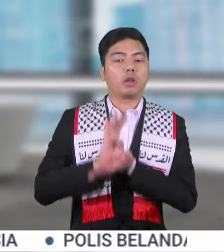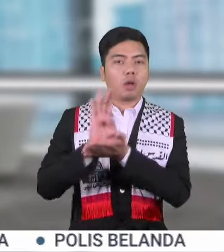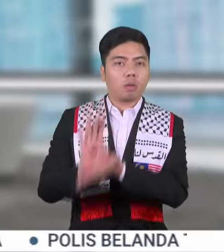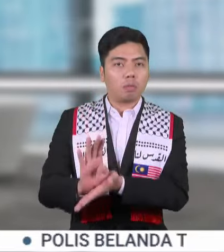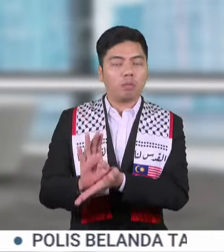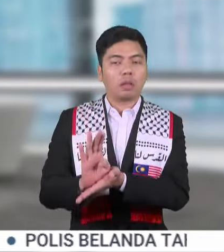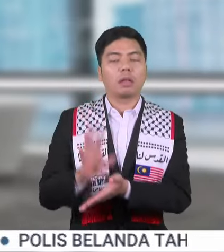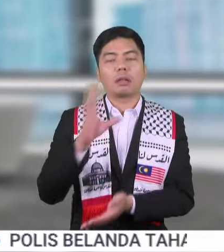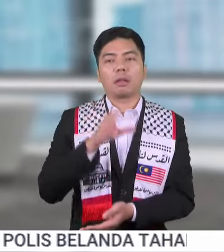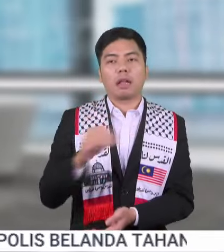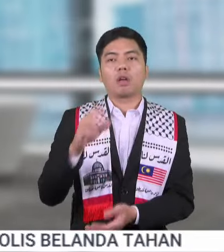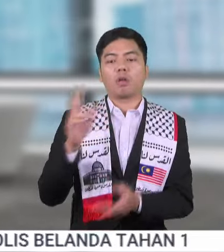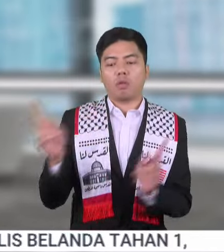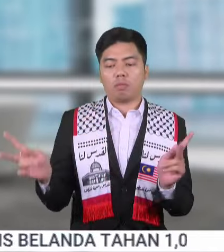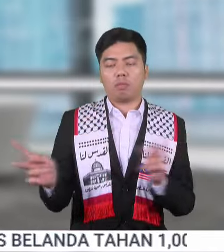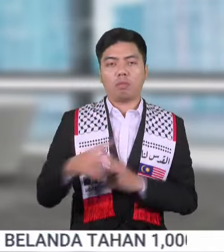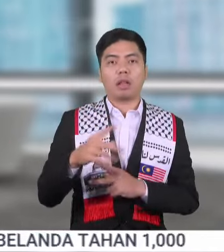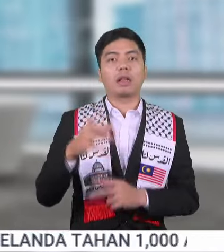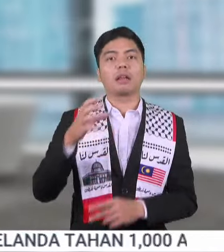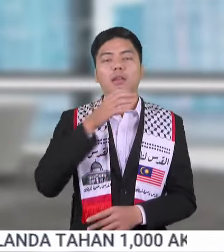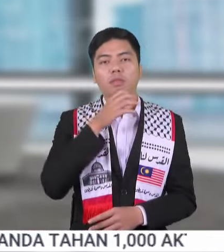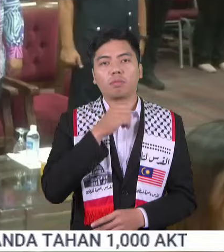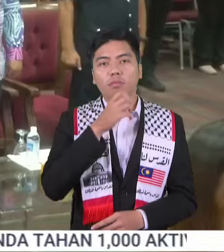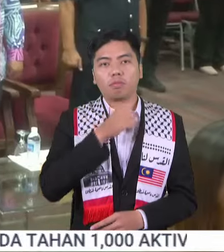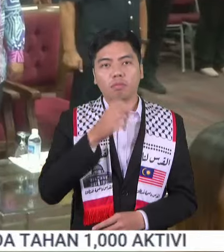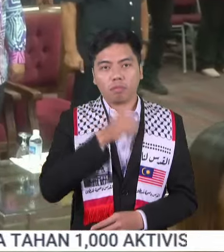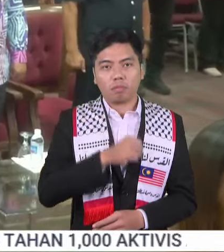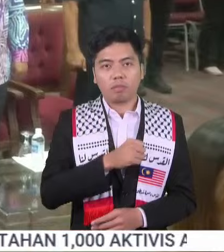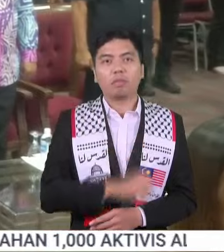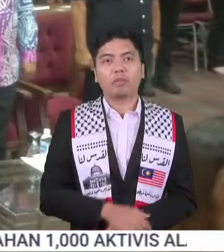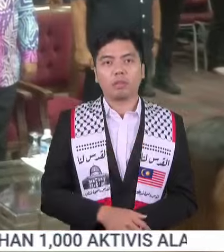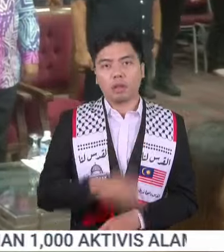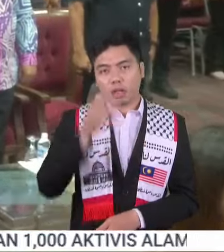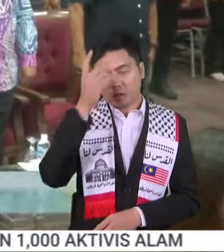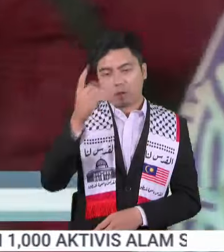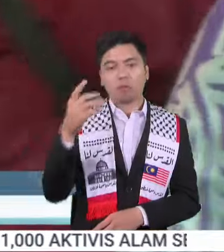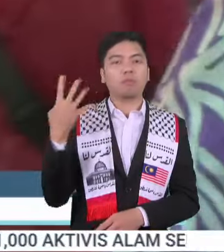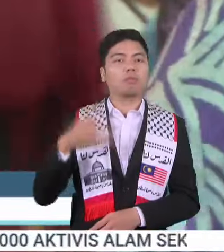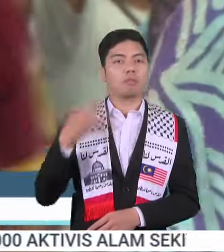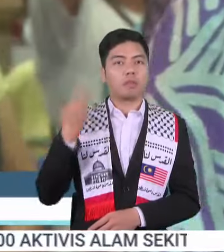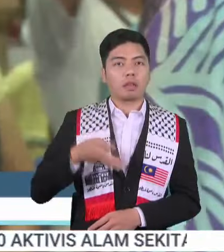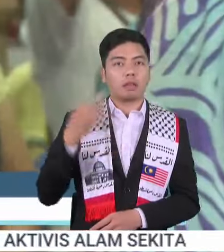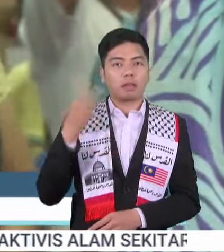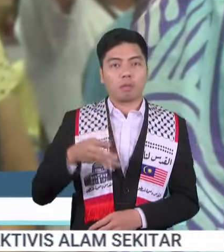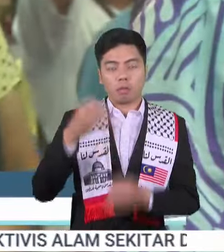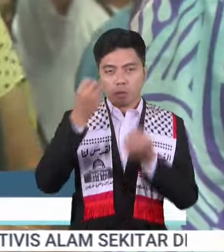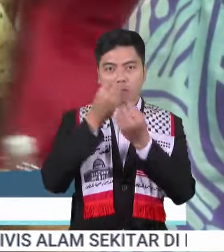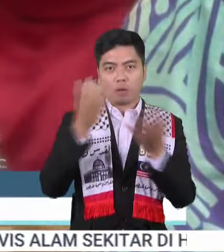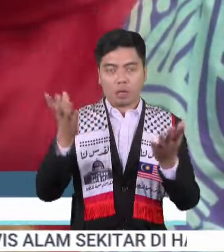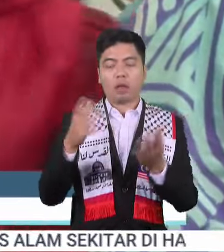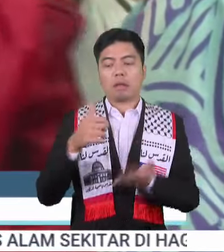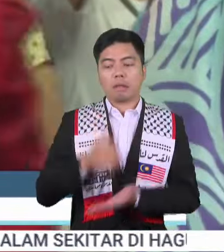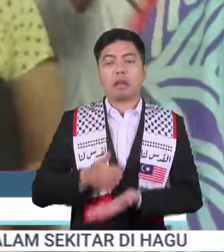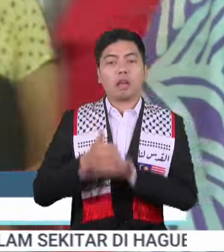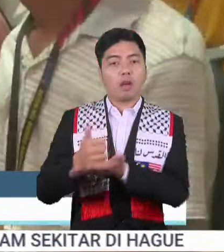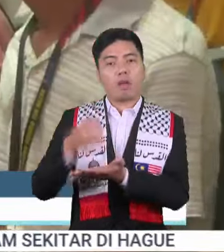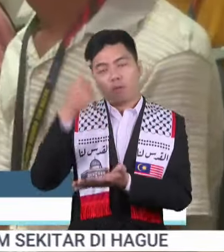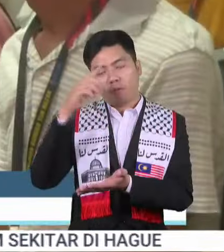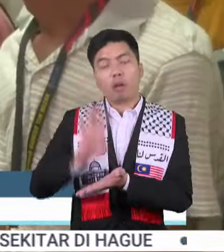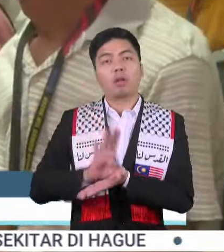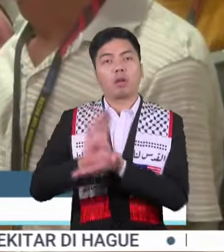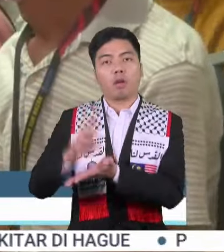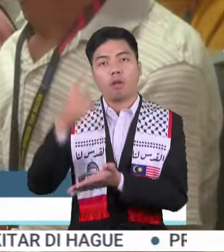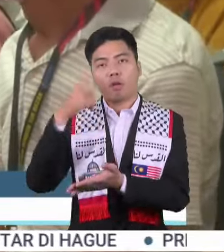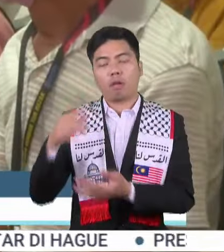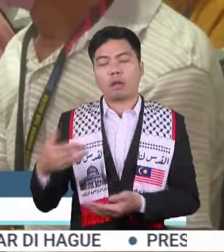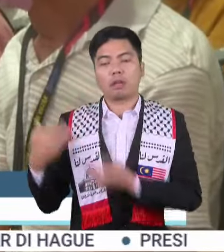sekotak limau mandarin. Ahli Parlimennya, Datuk Seri Dr. Wan Azizawan Ismail memaklumkan sumbangan meringankan kos sara hidup